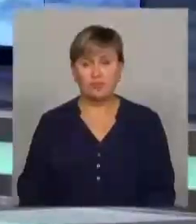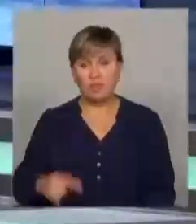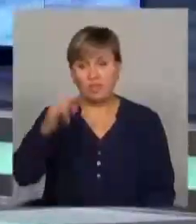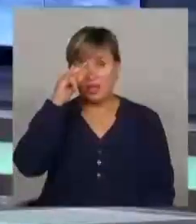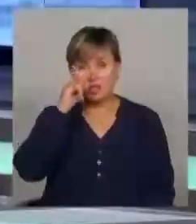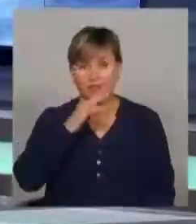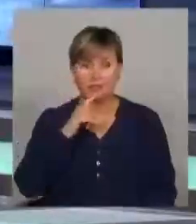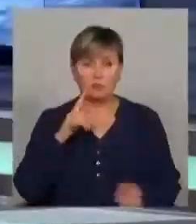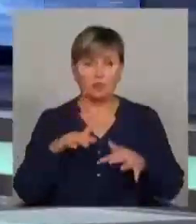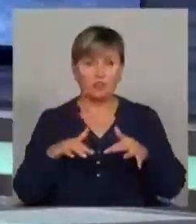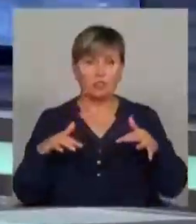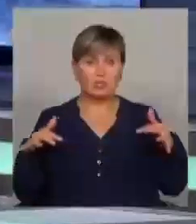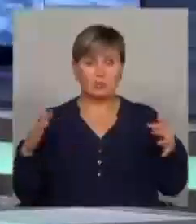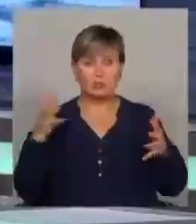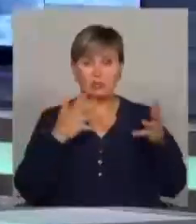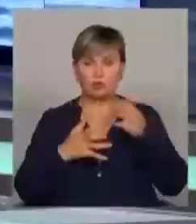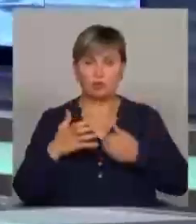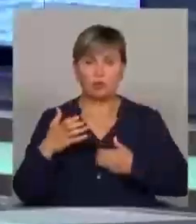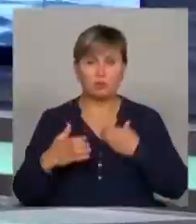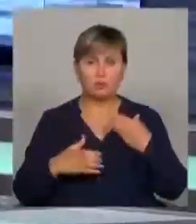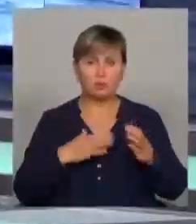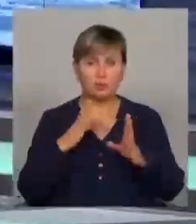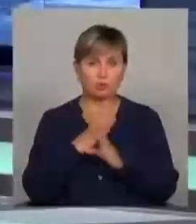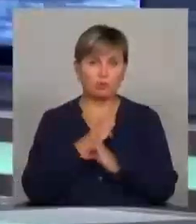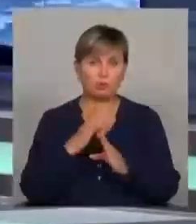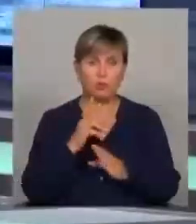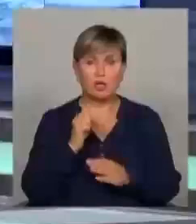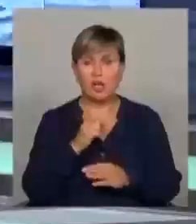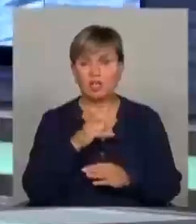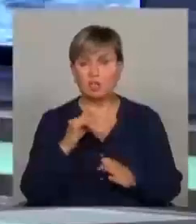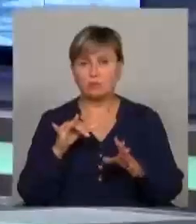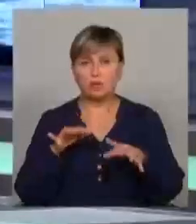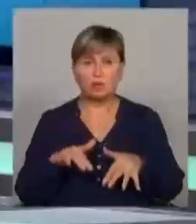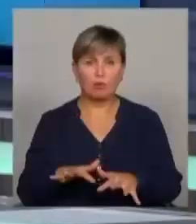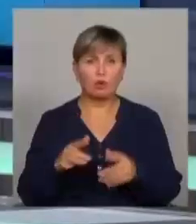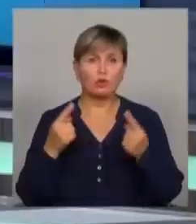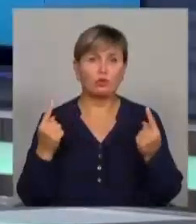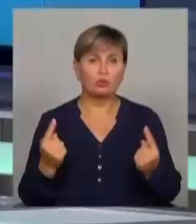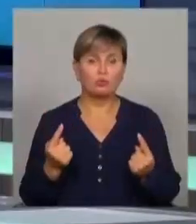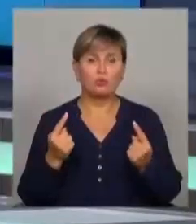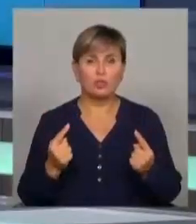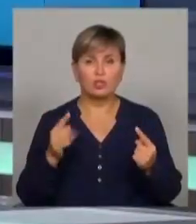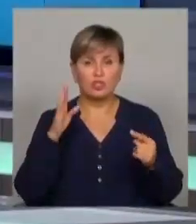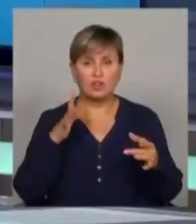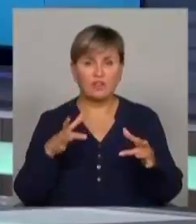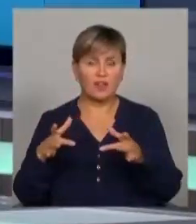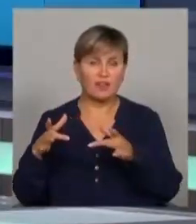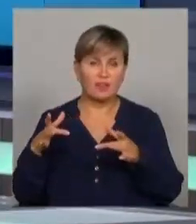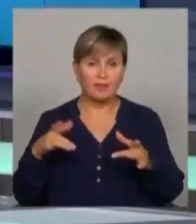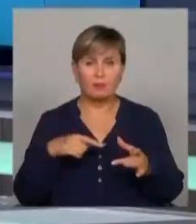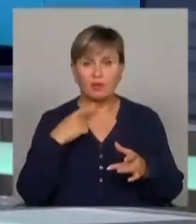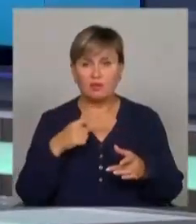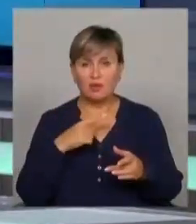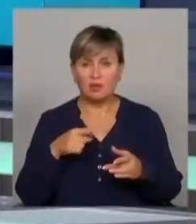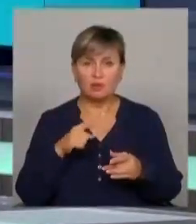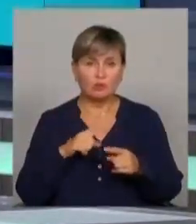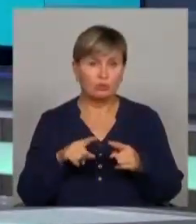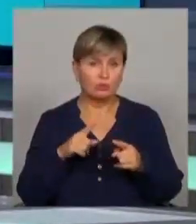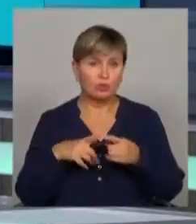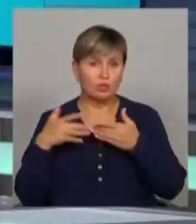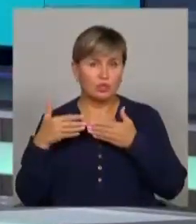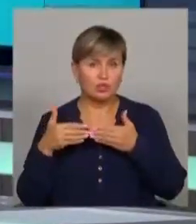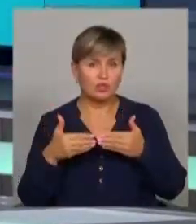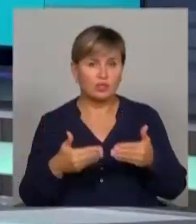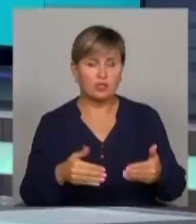Казахстанские мажилисмены всерьез обеспокоены судьбой Каспийского моря. Крупнейший водоем мира, считают депутаты, на грани исчезновения.